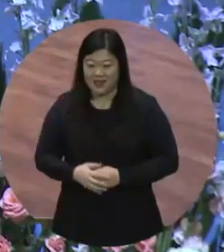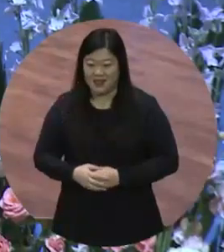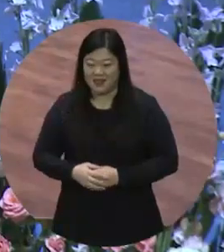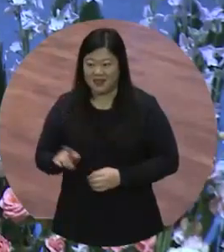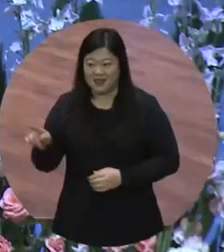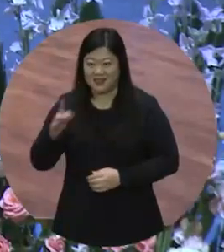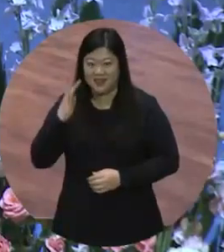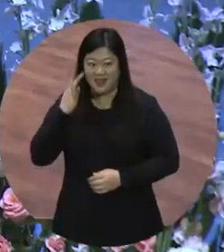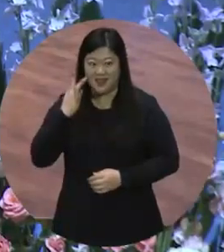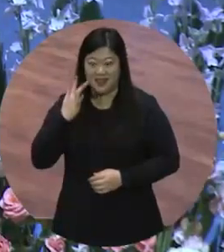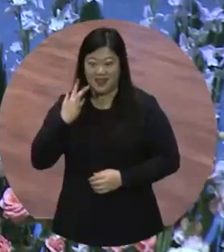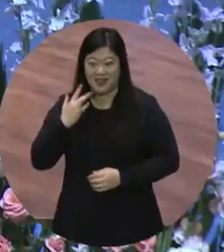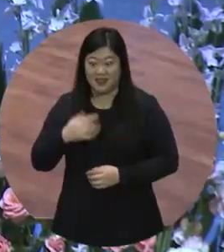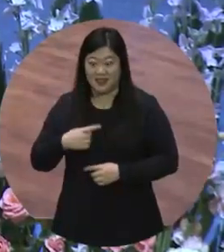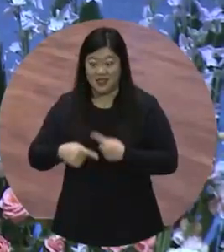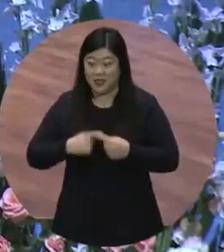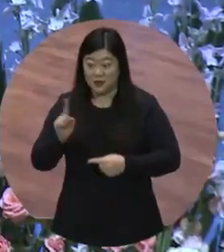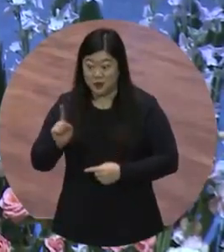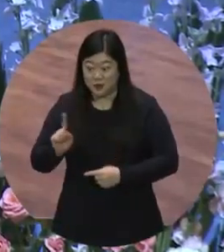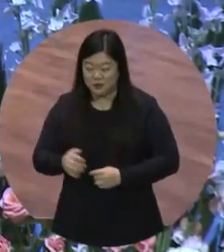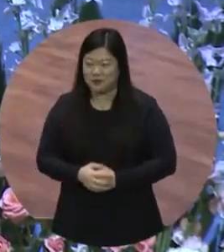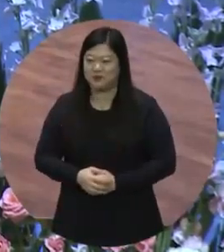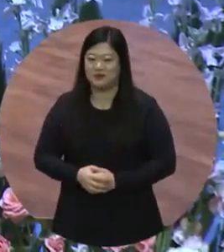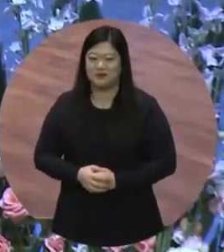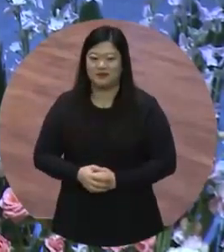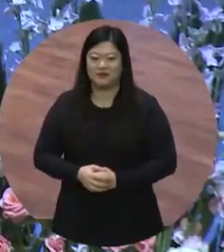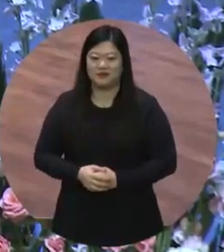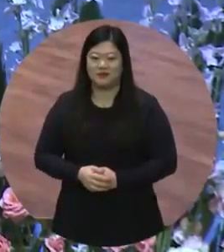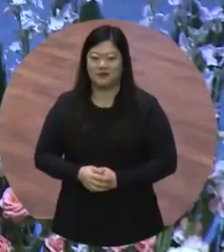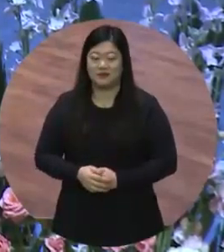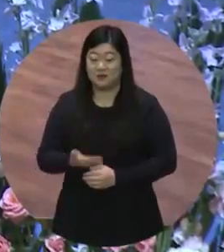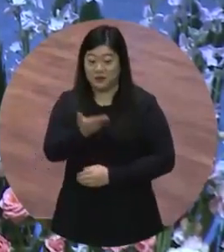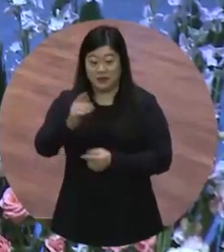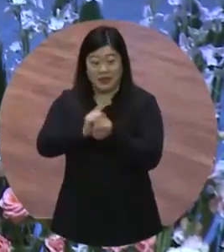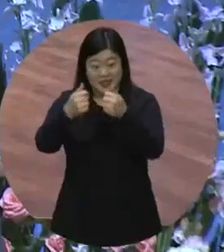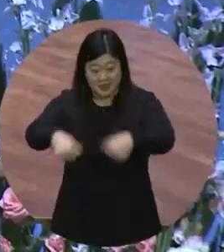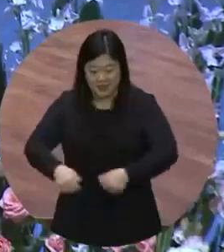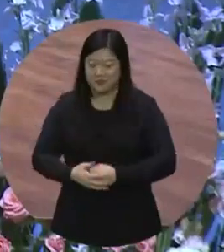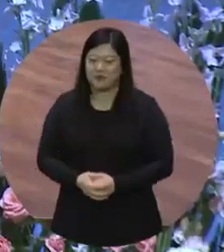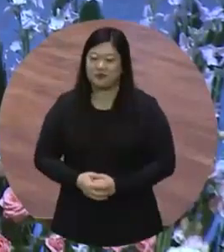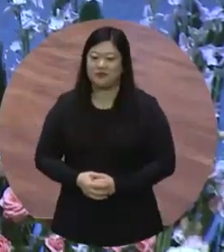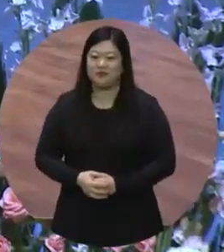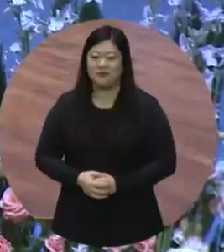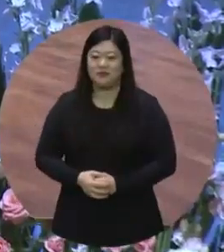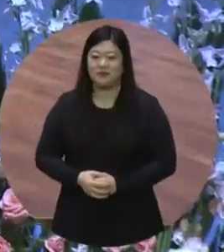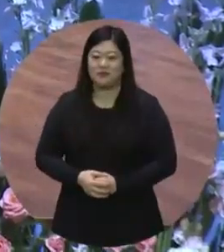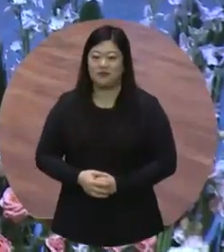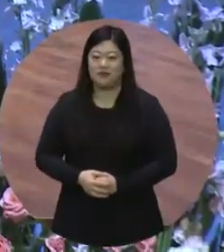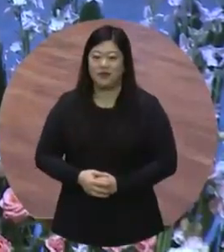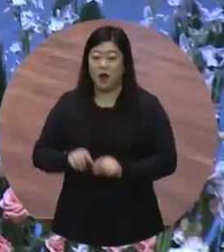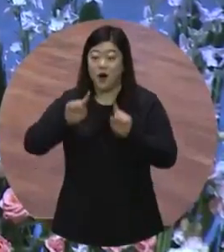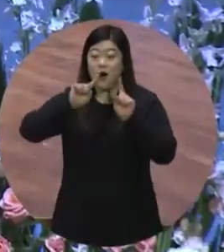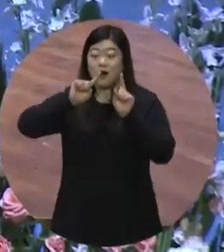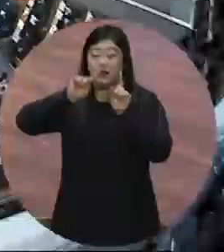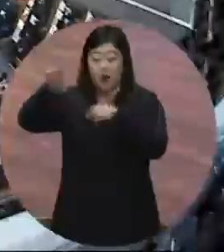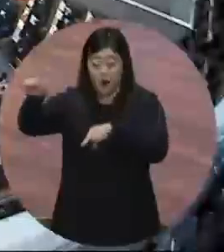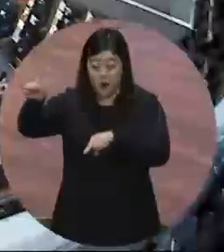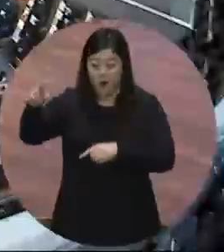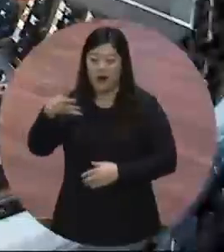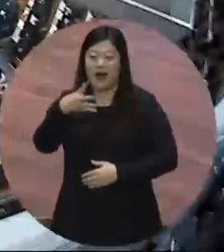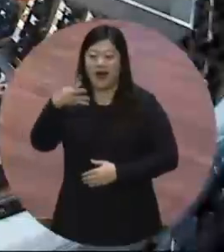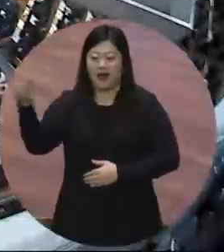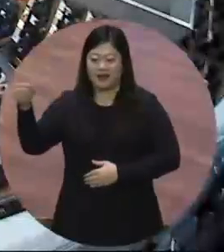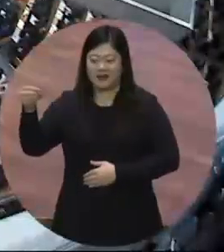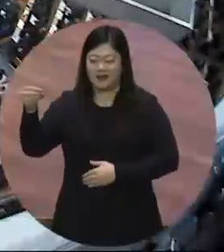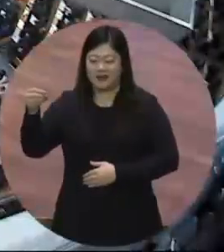서로 영어로. 어떻게 인사하느냐. 해외 성도들도 같이 지금 인사하세요. Go and send.